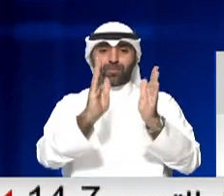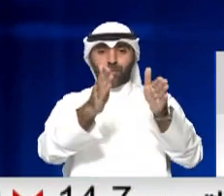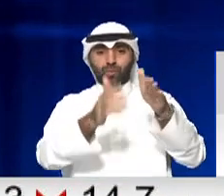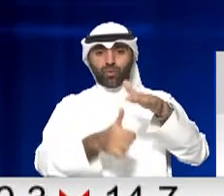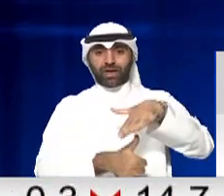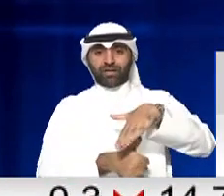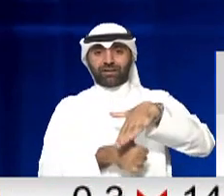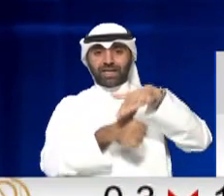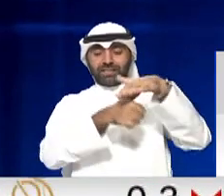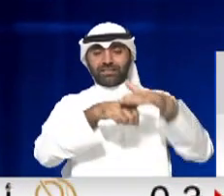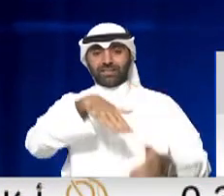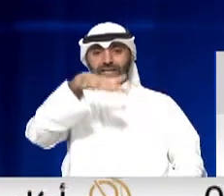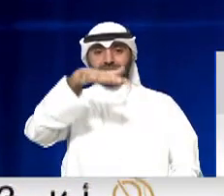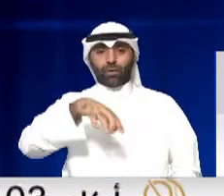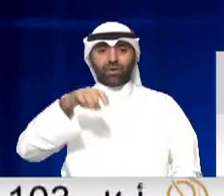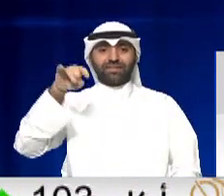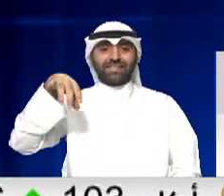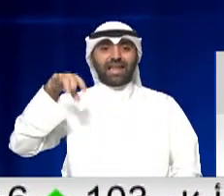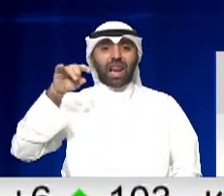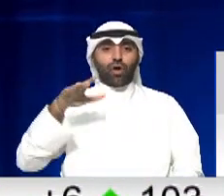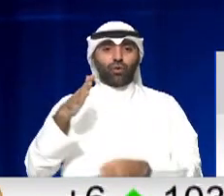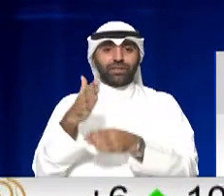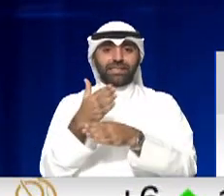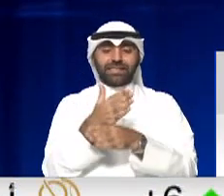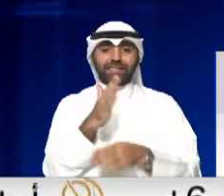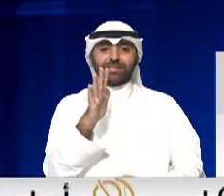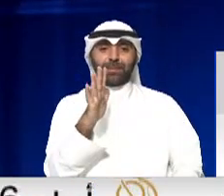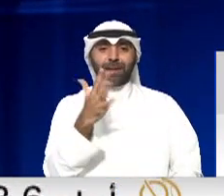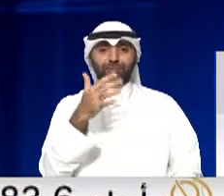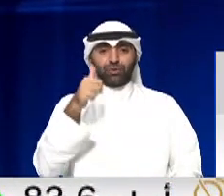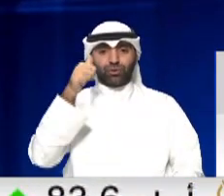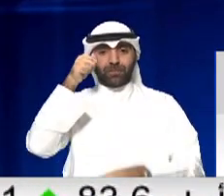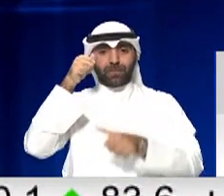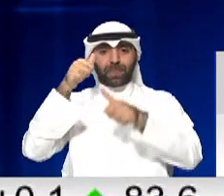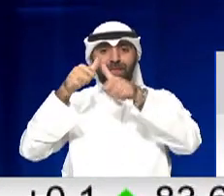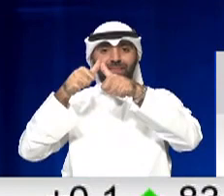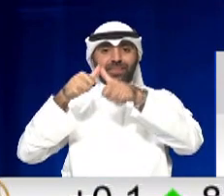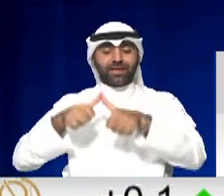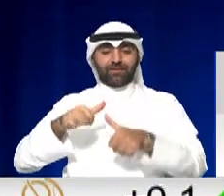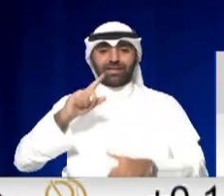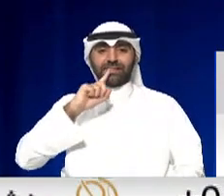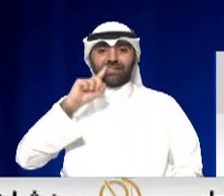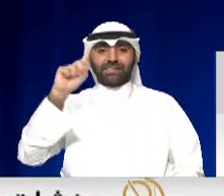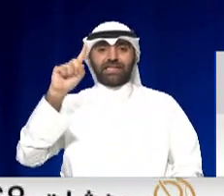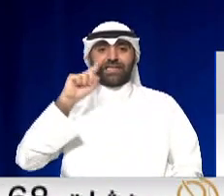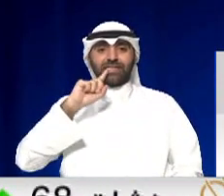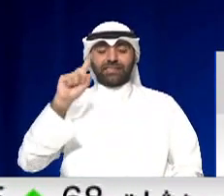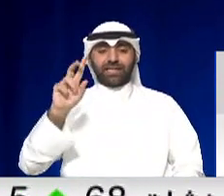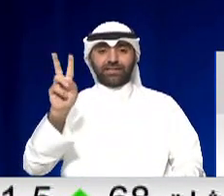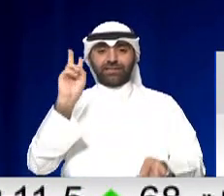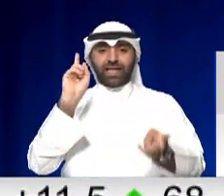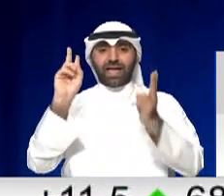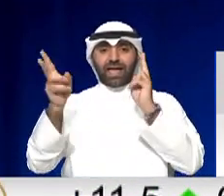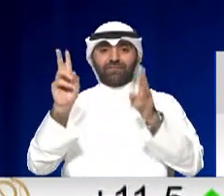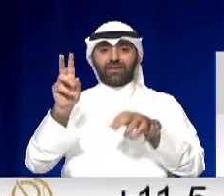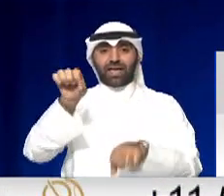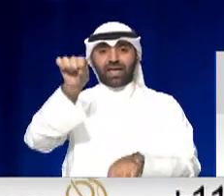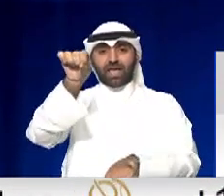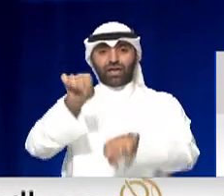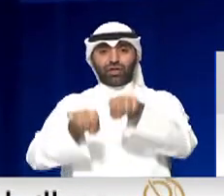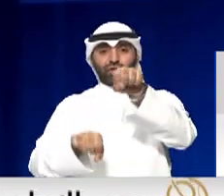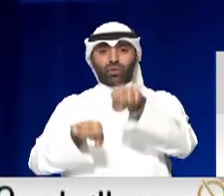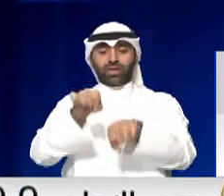غوليوس مادابيو رئيس جمهورية سيراليون الصديقة، ضمنها سموه خالص التهاني بمناسبة العيد الوطني